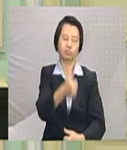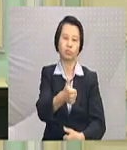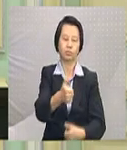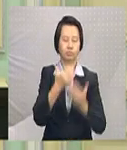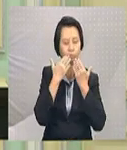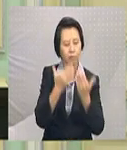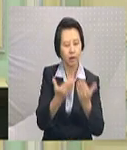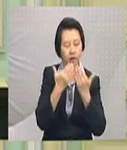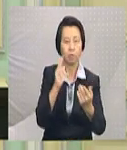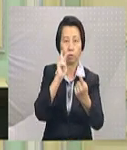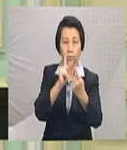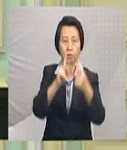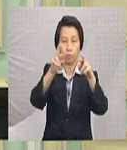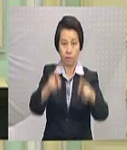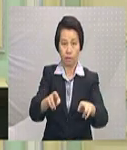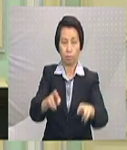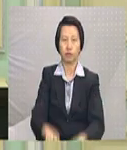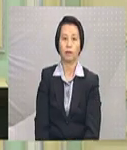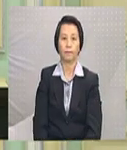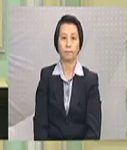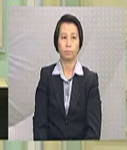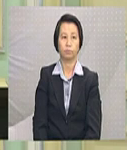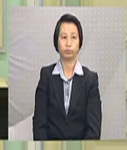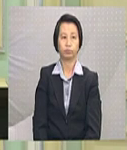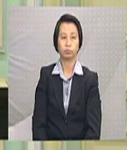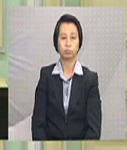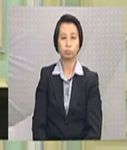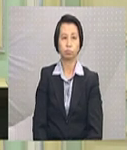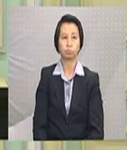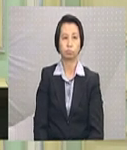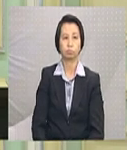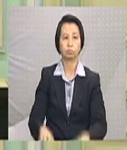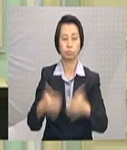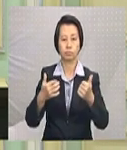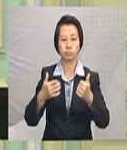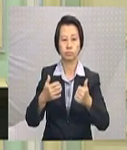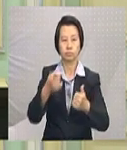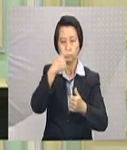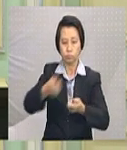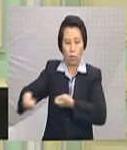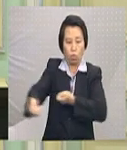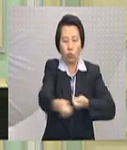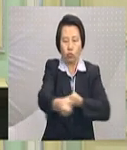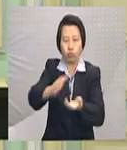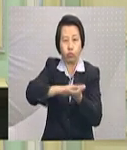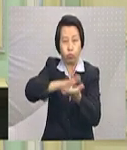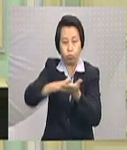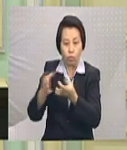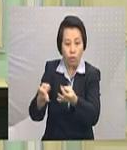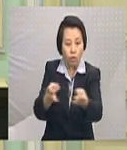terima kasih kepada rakyat. Sanitasi awam diteruskan. KPKT